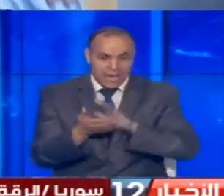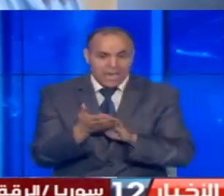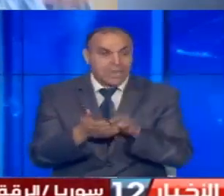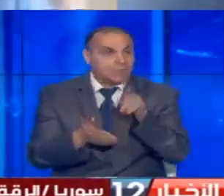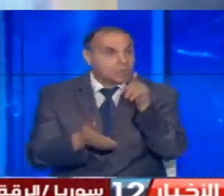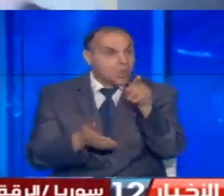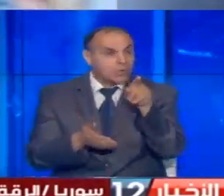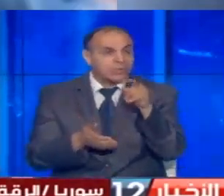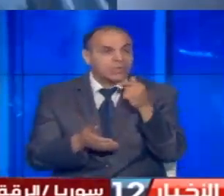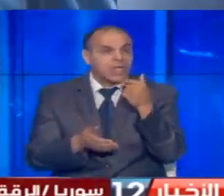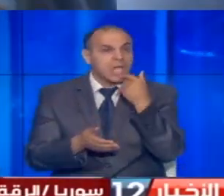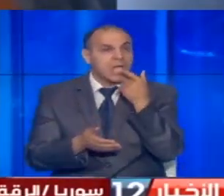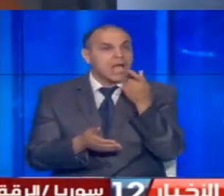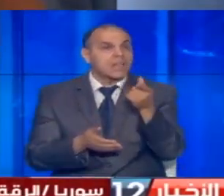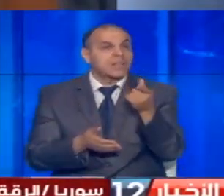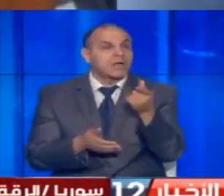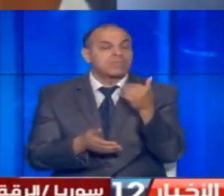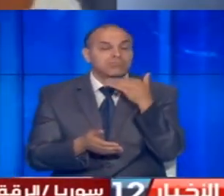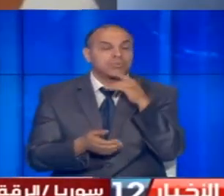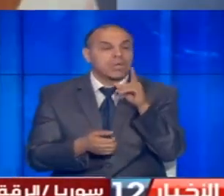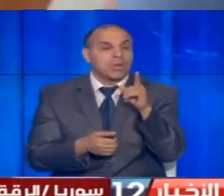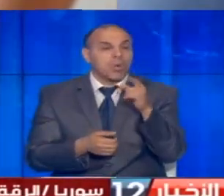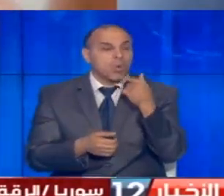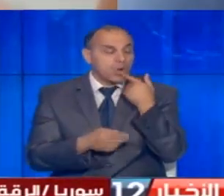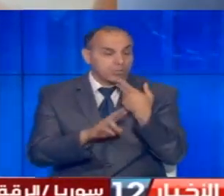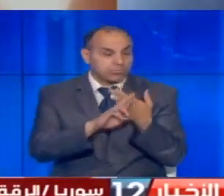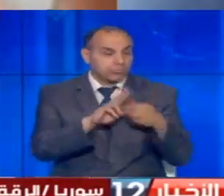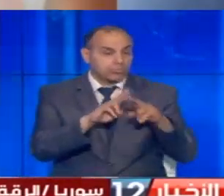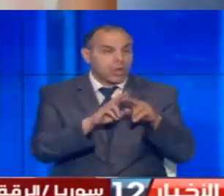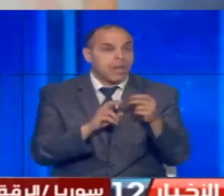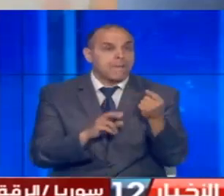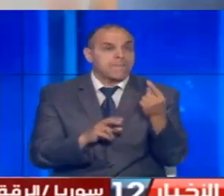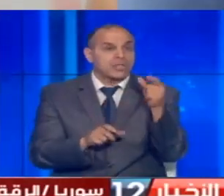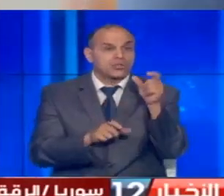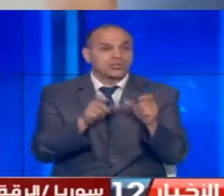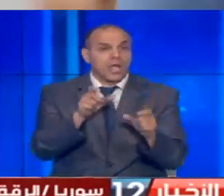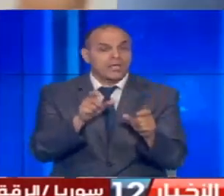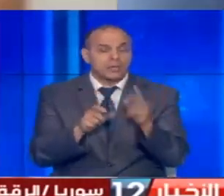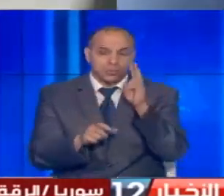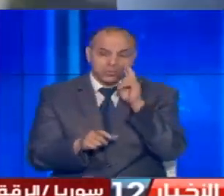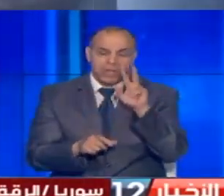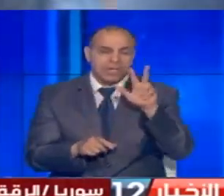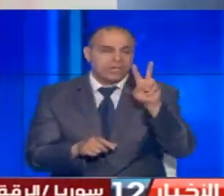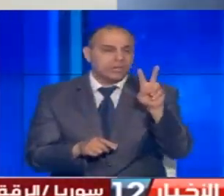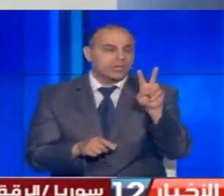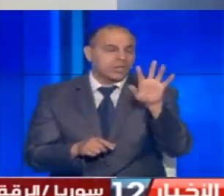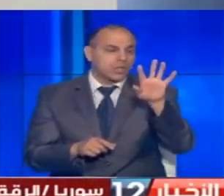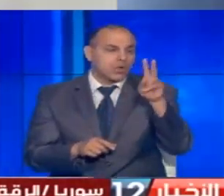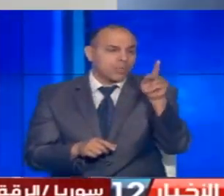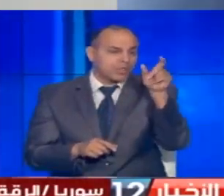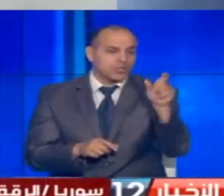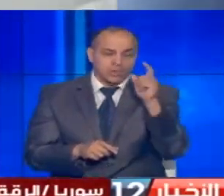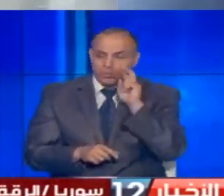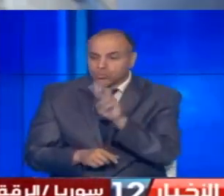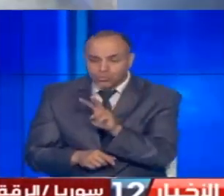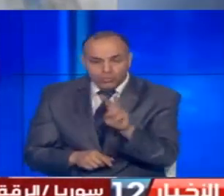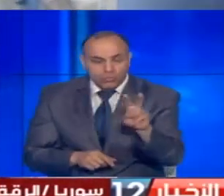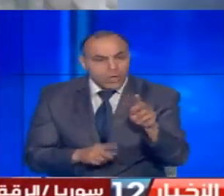الميدان في فيفري الفارط استجوبوا خلاله 100 ناج وزاروا 42 موقعا شكلت